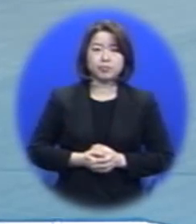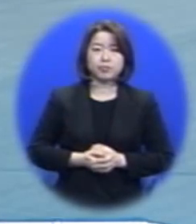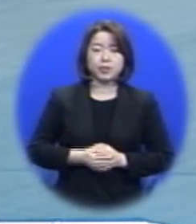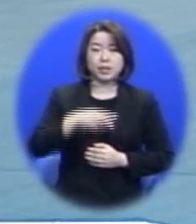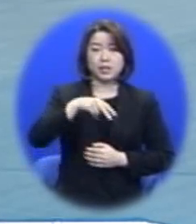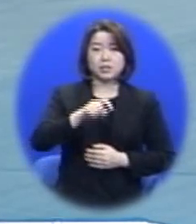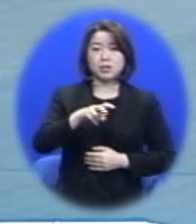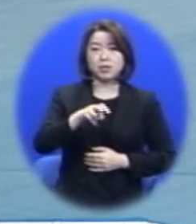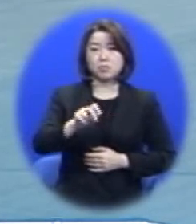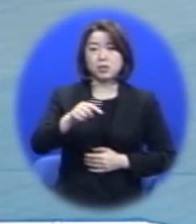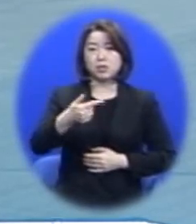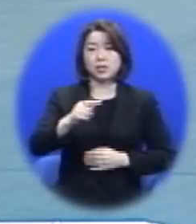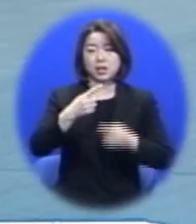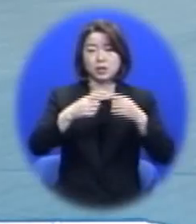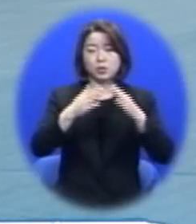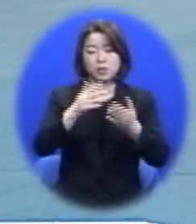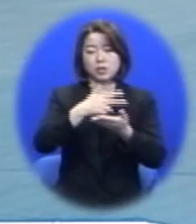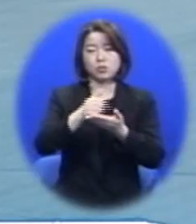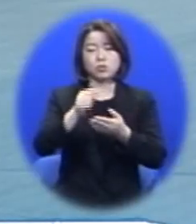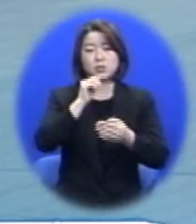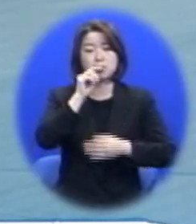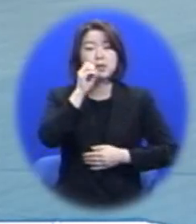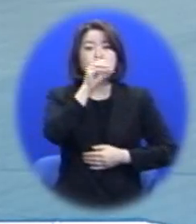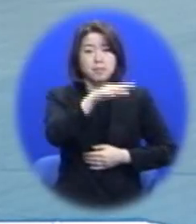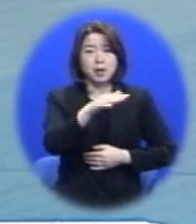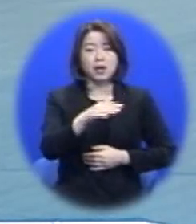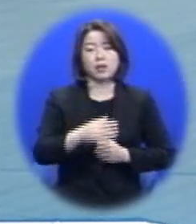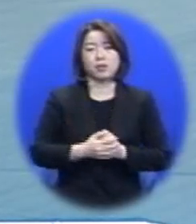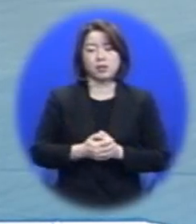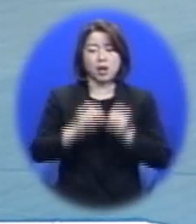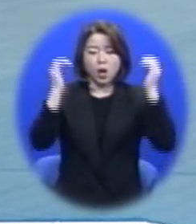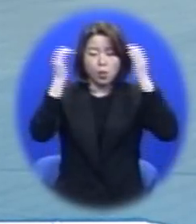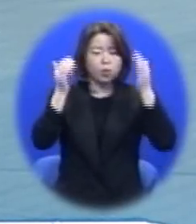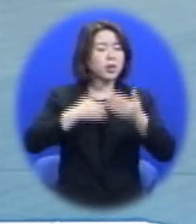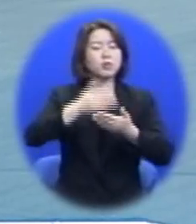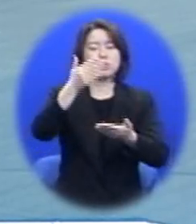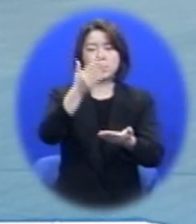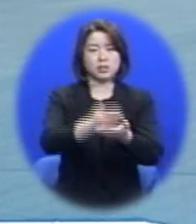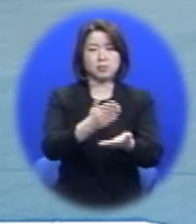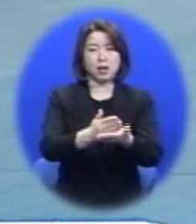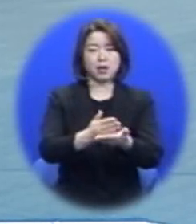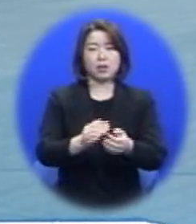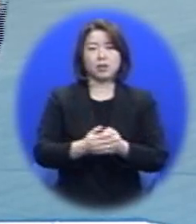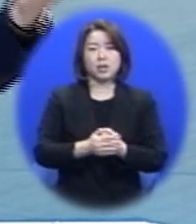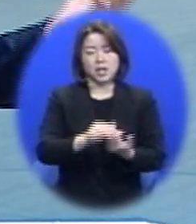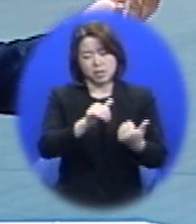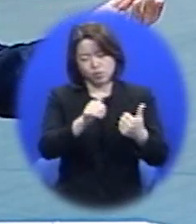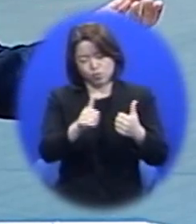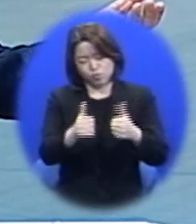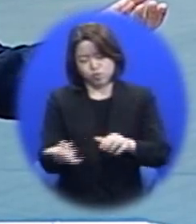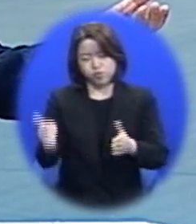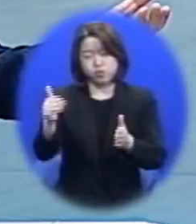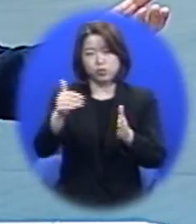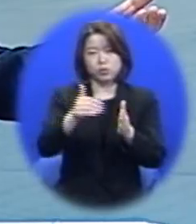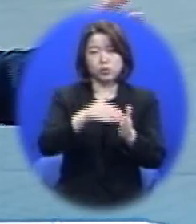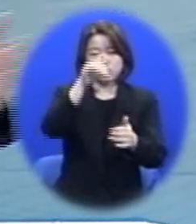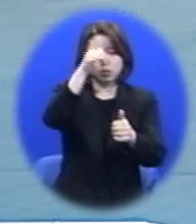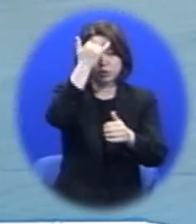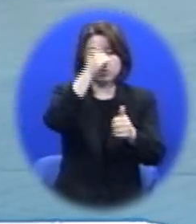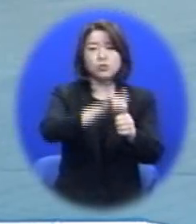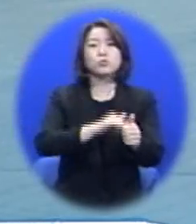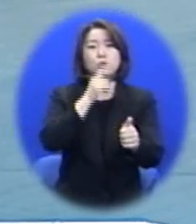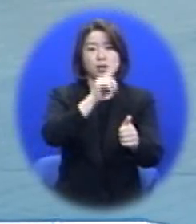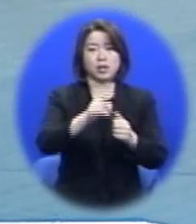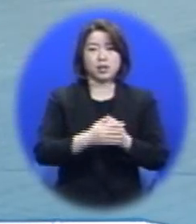서머나 교회에 주님은 말씀하셨어요. 고난 두려워하지 말아라. 죽도록 충성하여라.